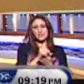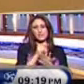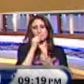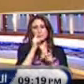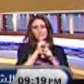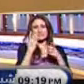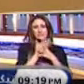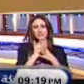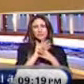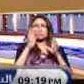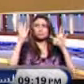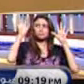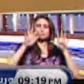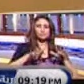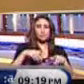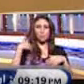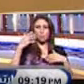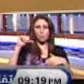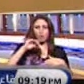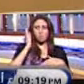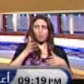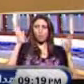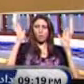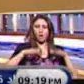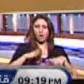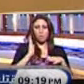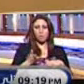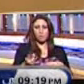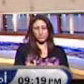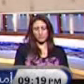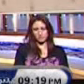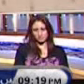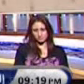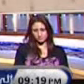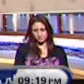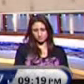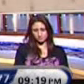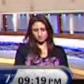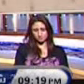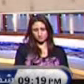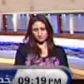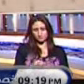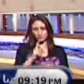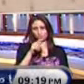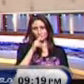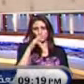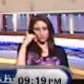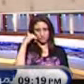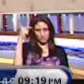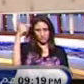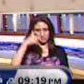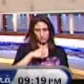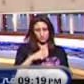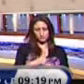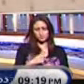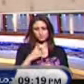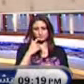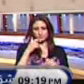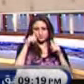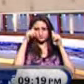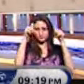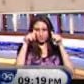استاذ حاتم اتفضل. السلام عليكم. عليكم السلام. اتفضل يا فندم. هو سيادتك صدر قرار اداري